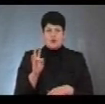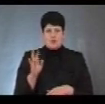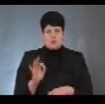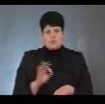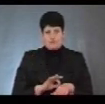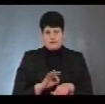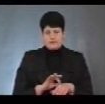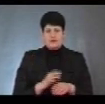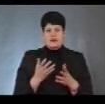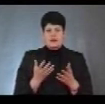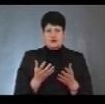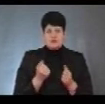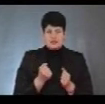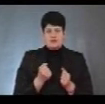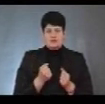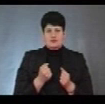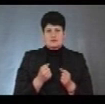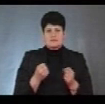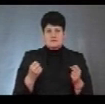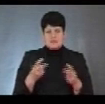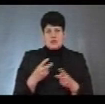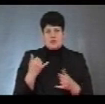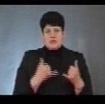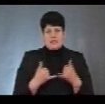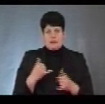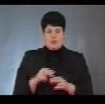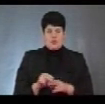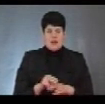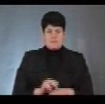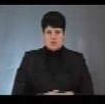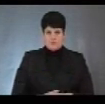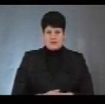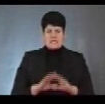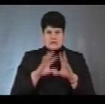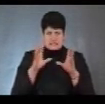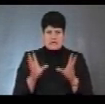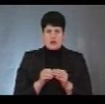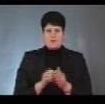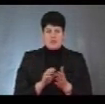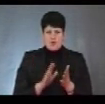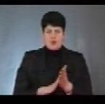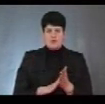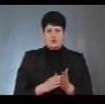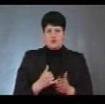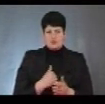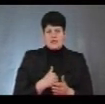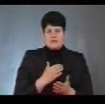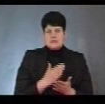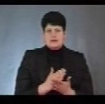які отримують протокольну хіміотерапію. Загалом на обліку в нас загалом